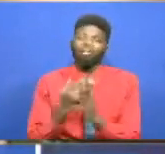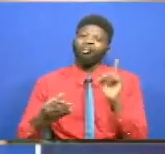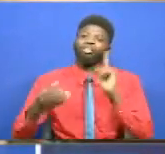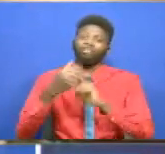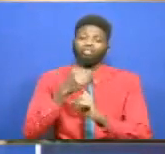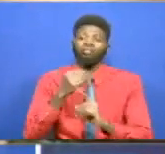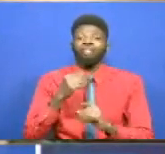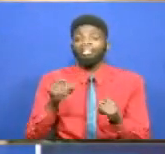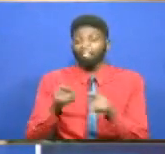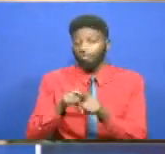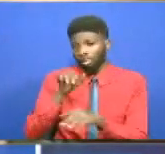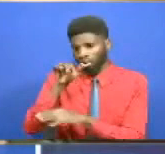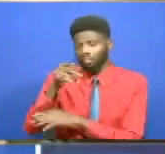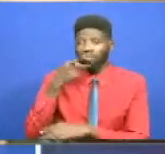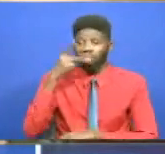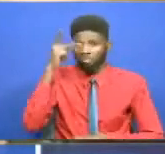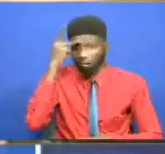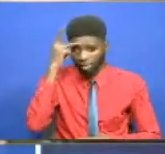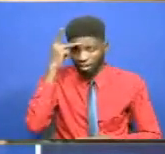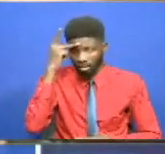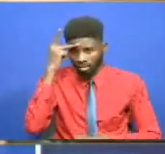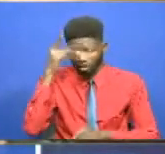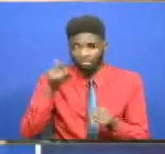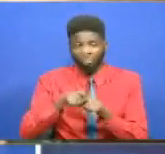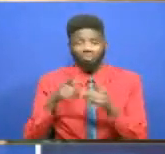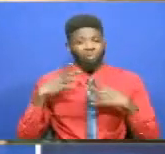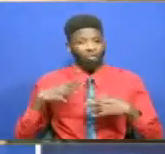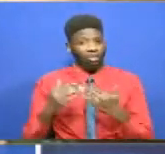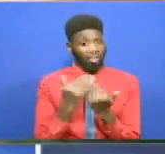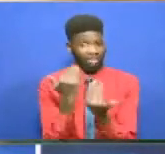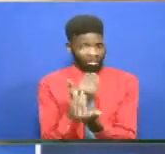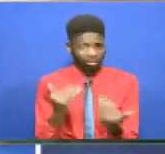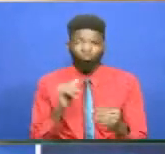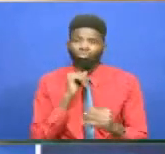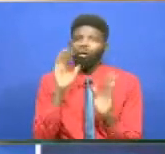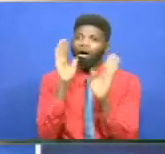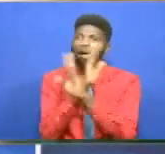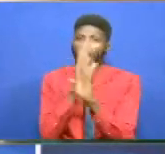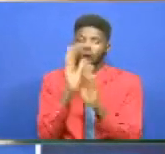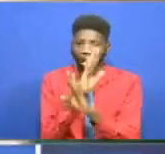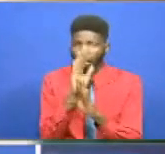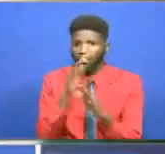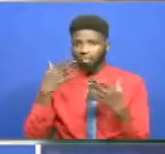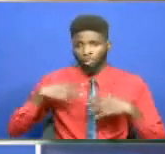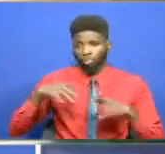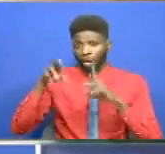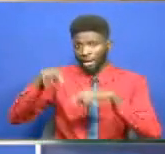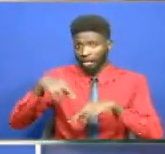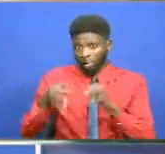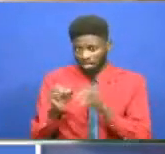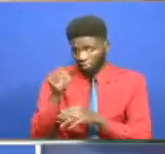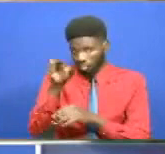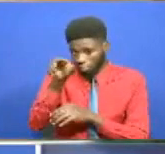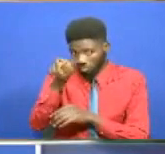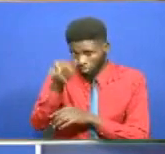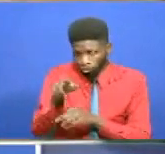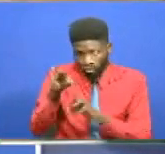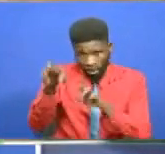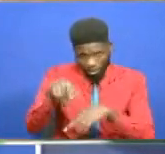walezi kutowaficha wahusika hata kama ni jamaa zao. Doing our job first and foremost as